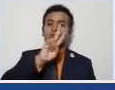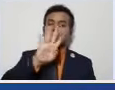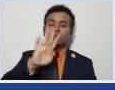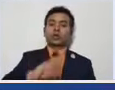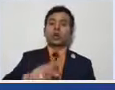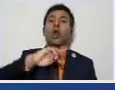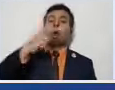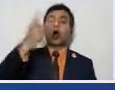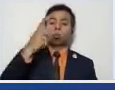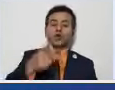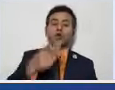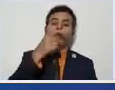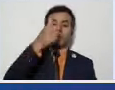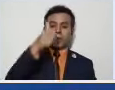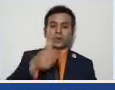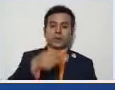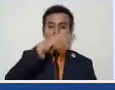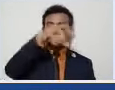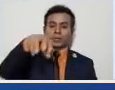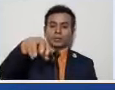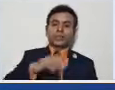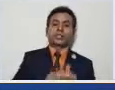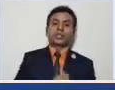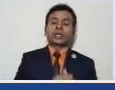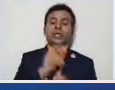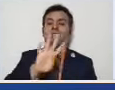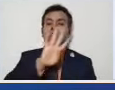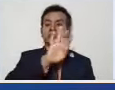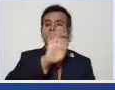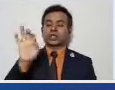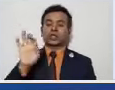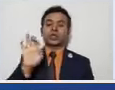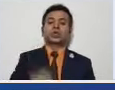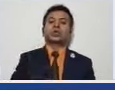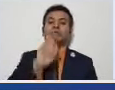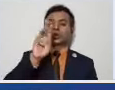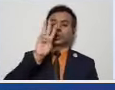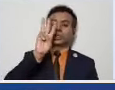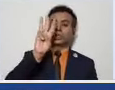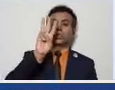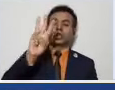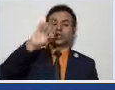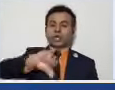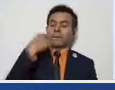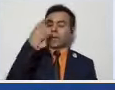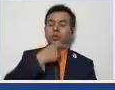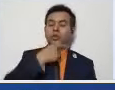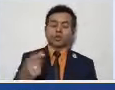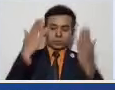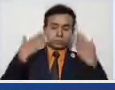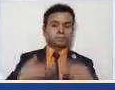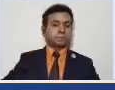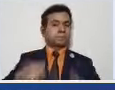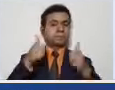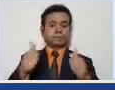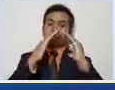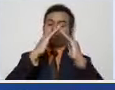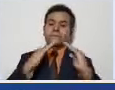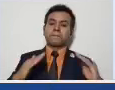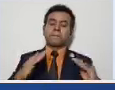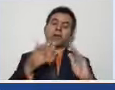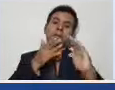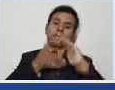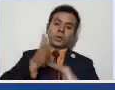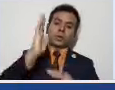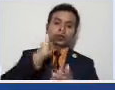যেগুলো হাসপাতাল আছে সেই হাসপাতালগুলি থেকে ছাড়া পেয়েছেন 624 জন এবং বিভাগের থেকে ছাড়া